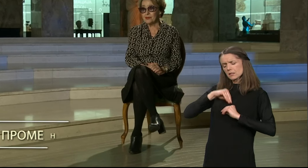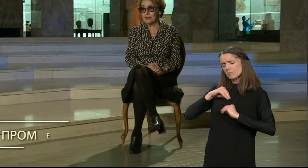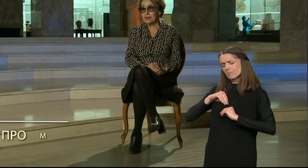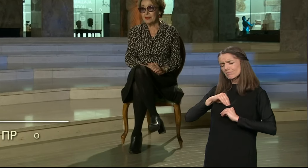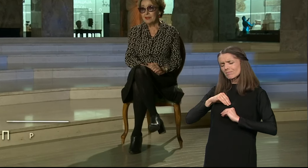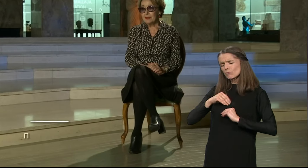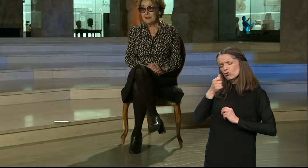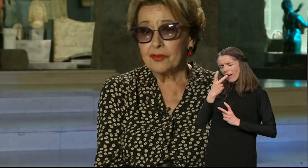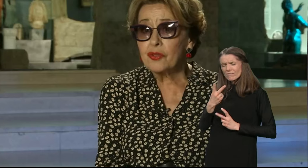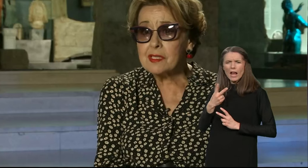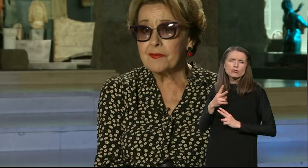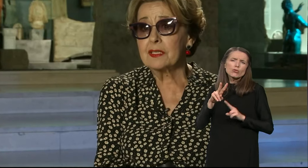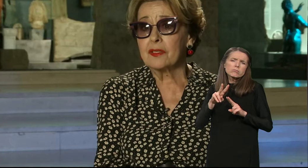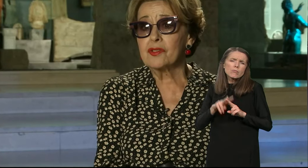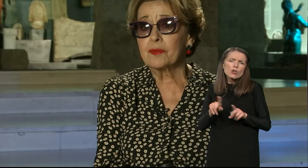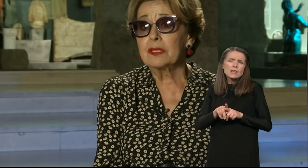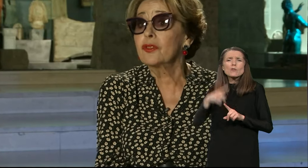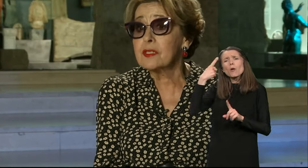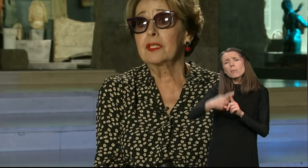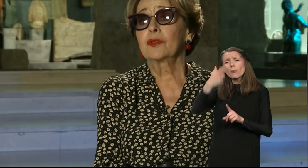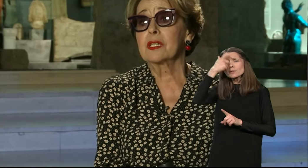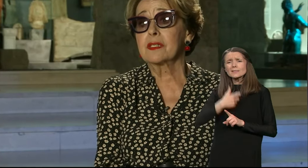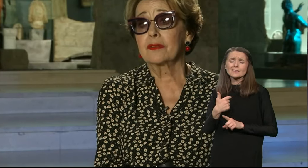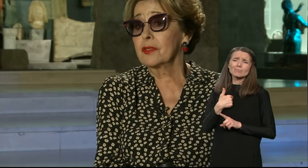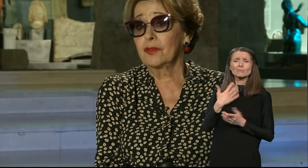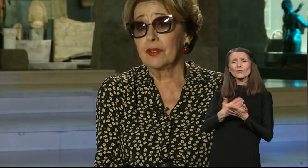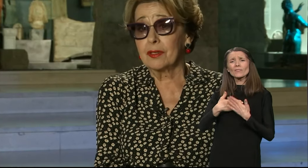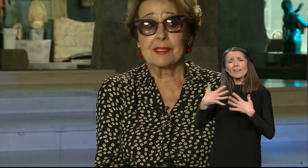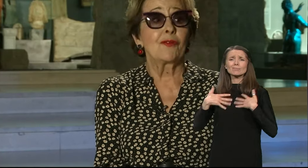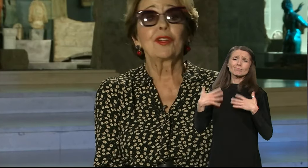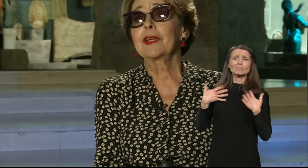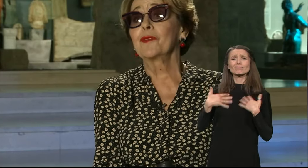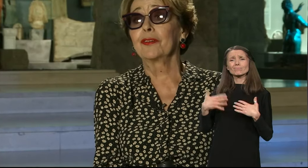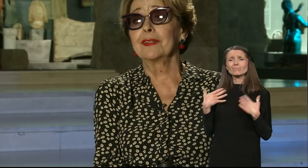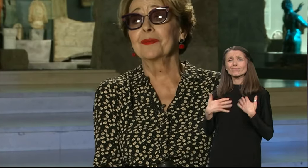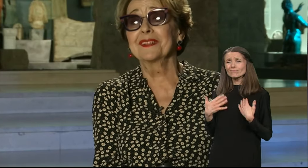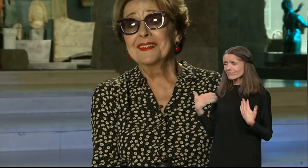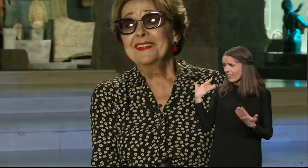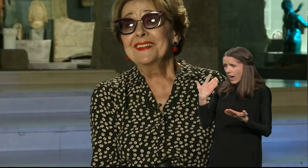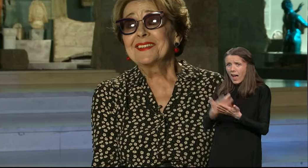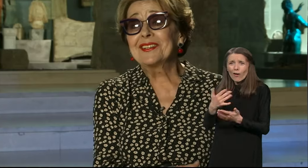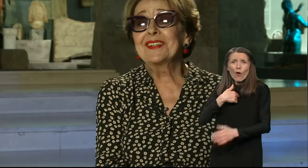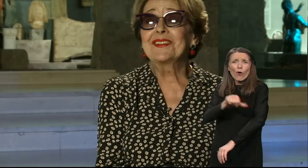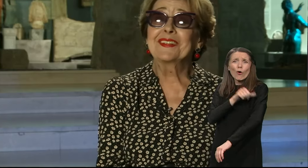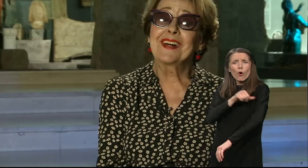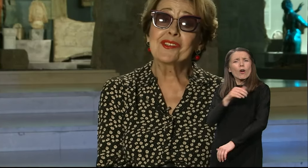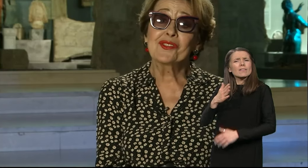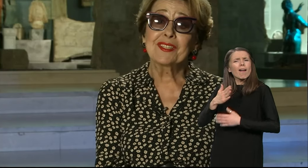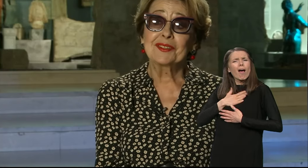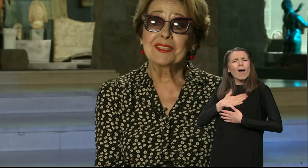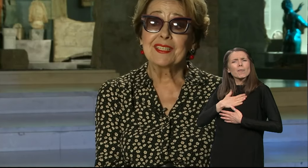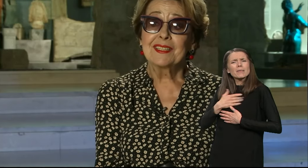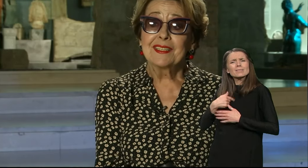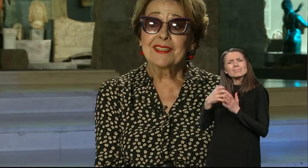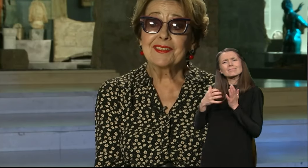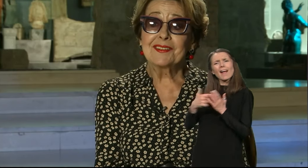Ista suština. I drugo, ja sam vedra osoba i to se nije ugasilo sa ovolikim godinama. To je važno,